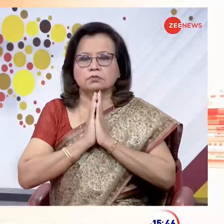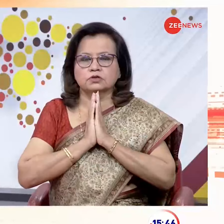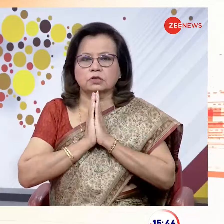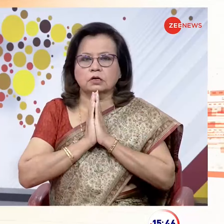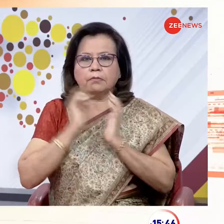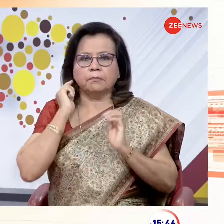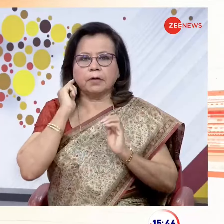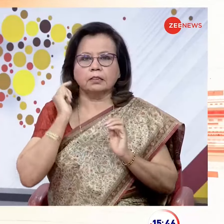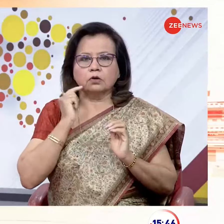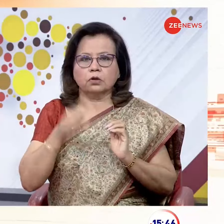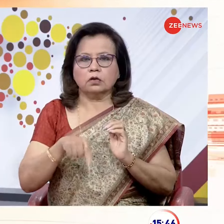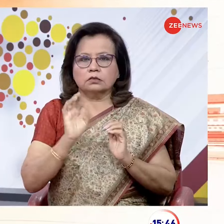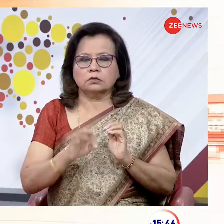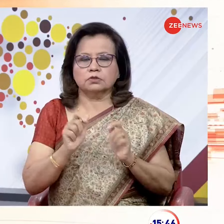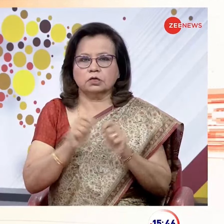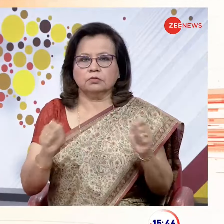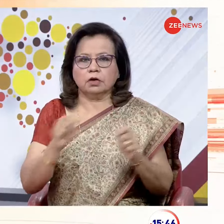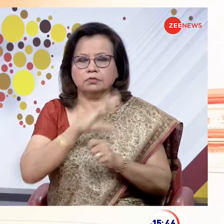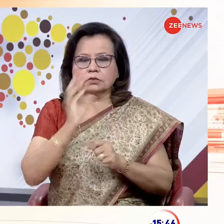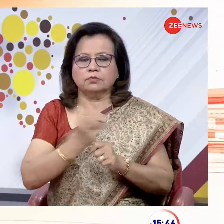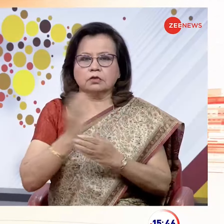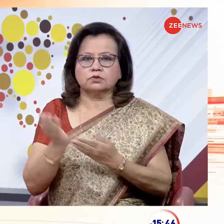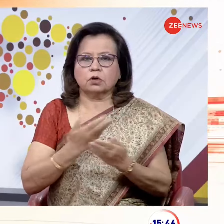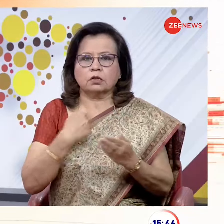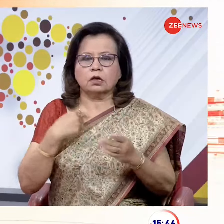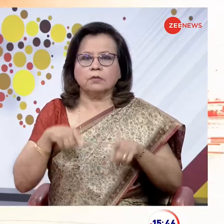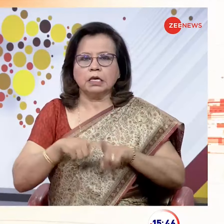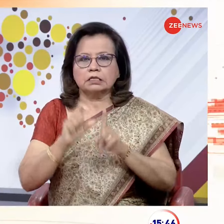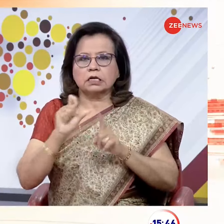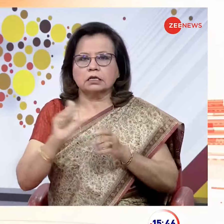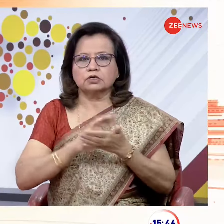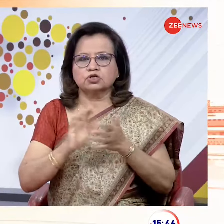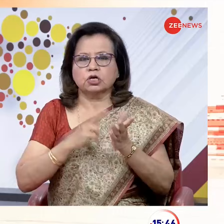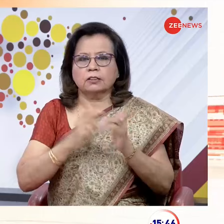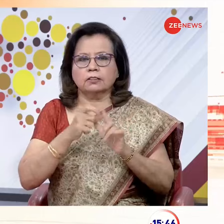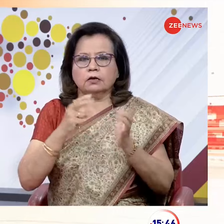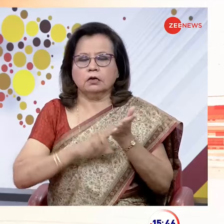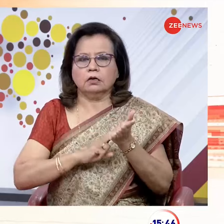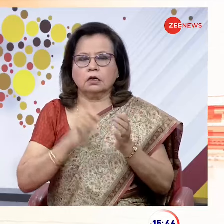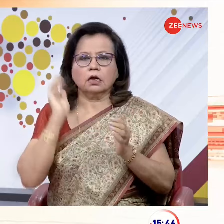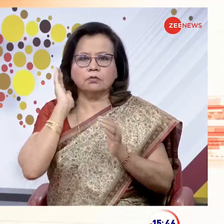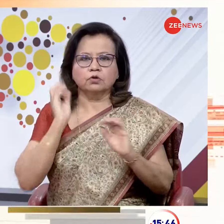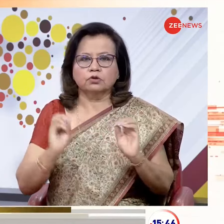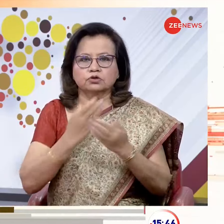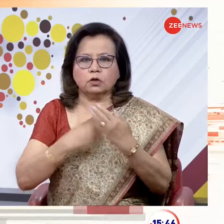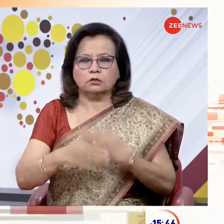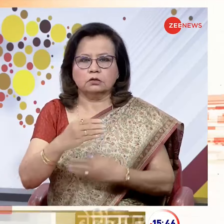बढ़िरों के लिए समचार में आपका स्वागत है मैं हूँ चंदन अमारे साथ है रजनी जी करते हैं खबरों की शुरुवार